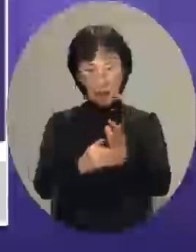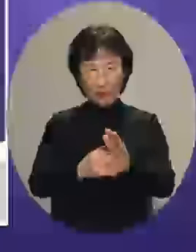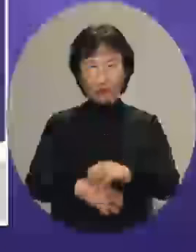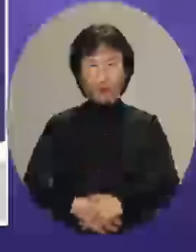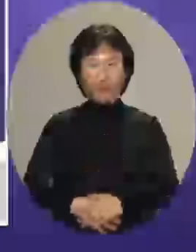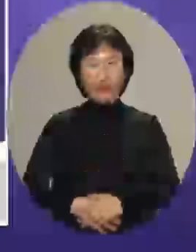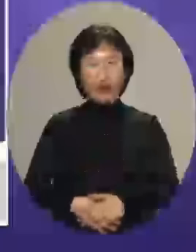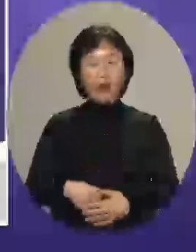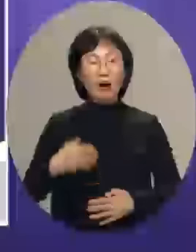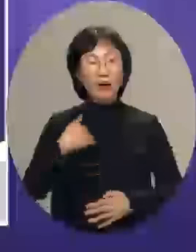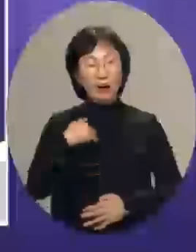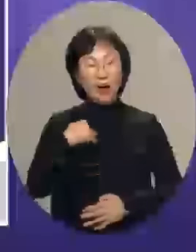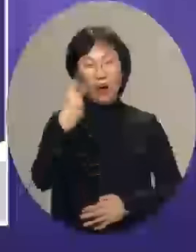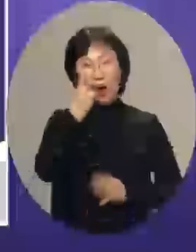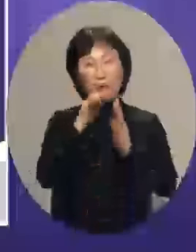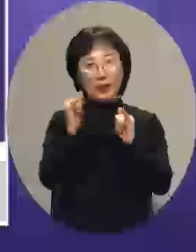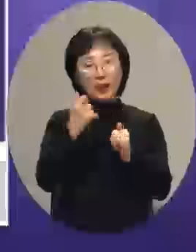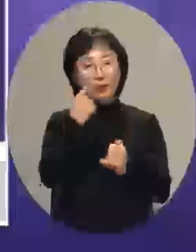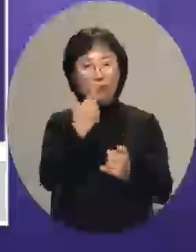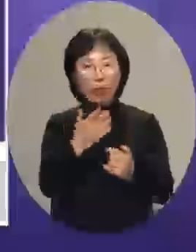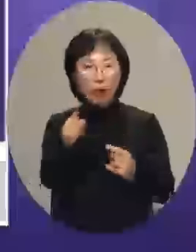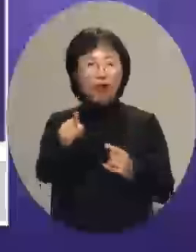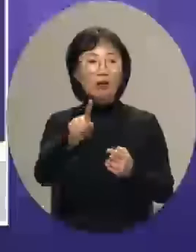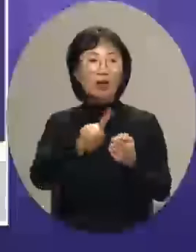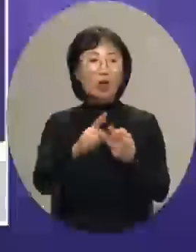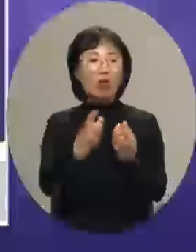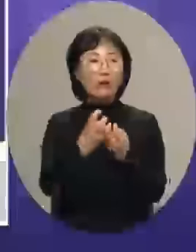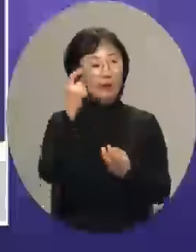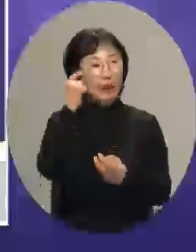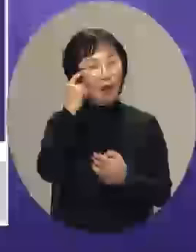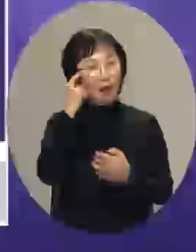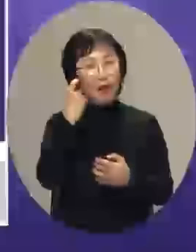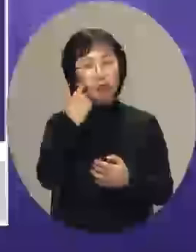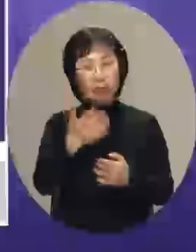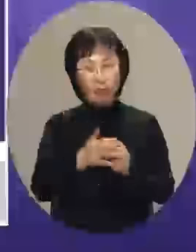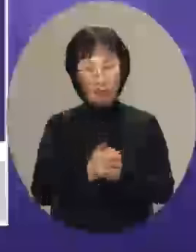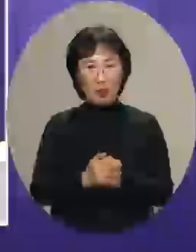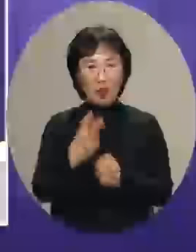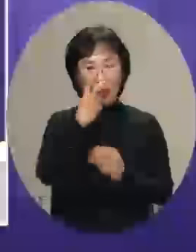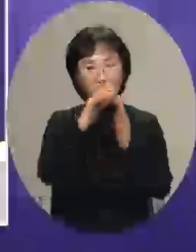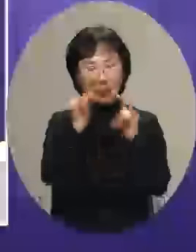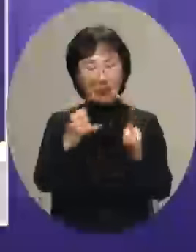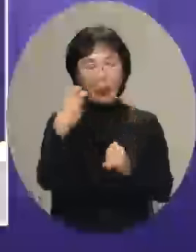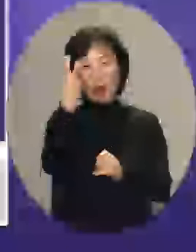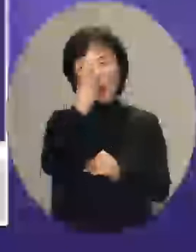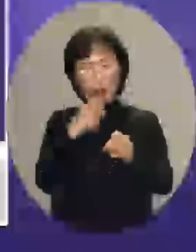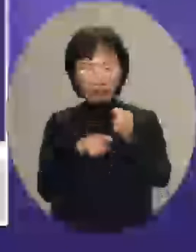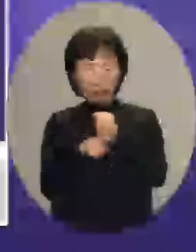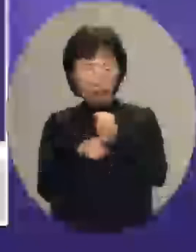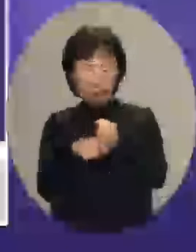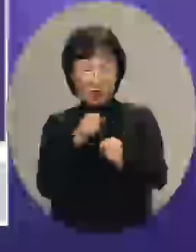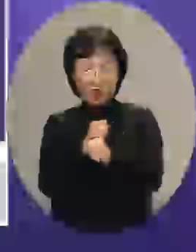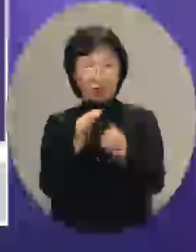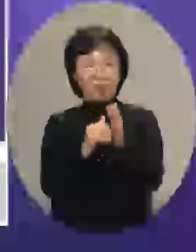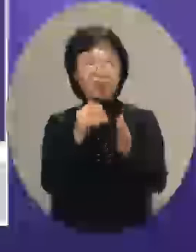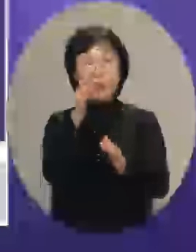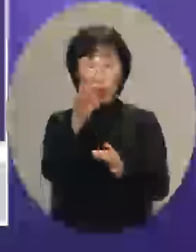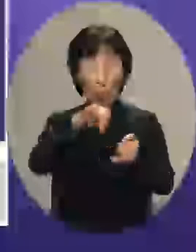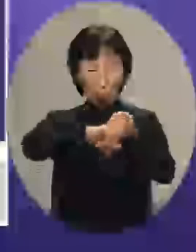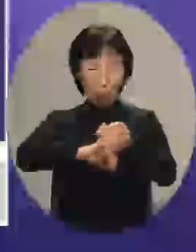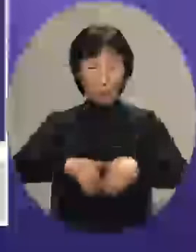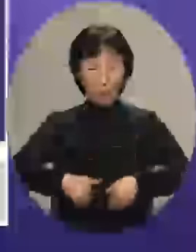제가 검사들한테 좀 여쭤봤어요. 이거 어떻게 생각하냐 그랬더니 검사들이 그렇게 수사하는데 기밀비가 어쩔 수